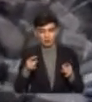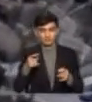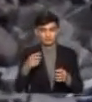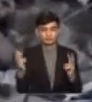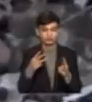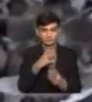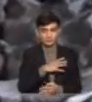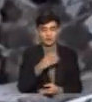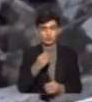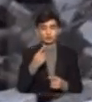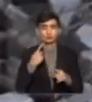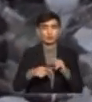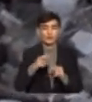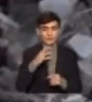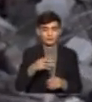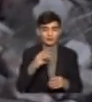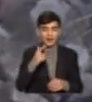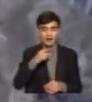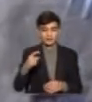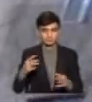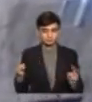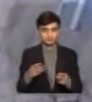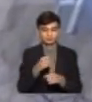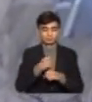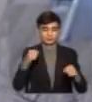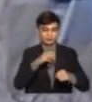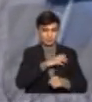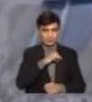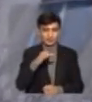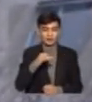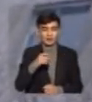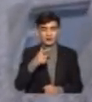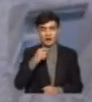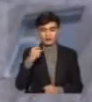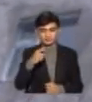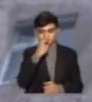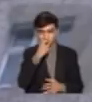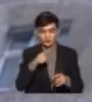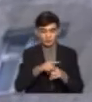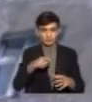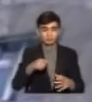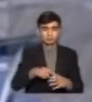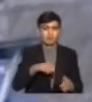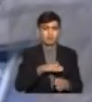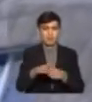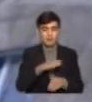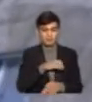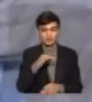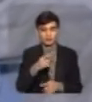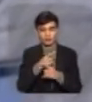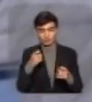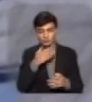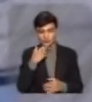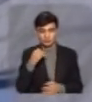де газ атылған дейді тұрғындар. Олардың сөзінше газ қысымы әдеттегіден көп болған, бірақ алдын ала ешкімге ескертпеген көрінеді.